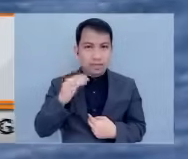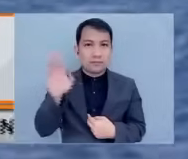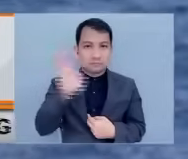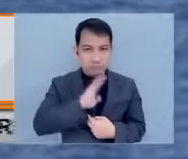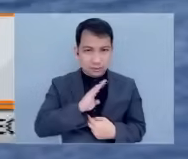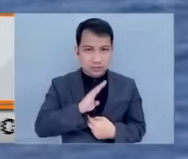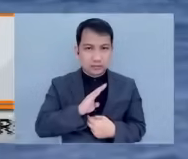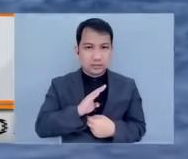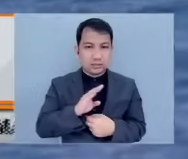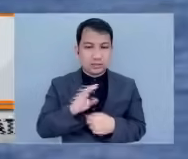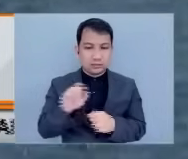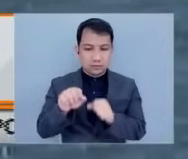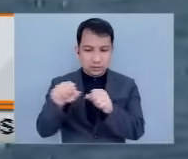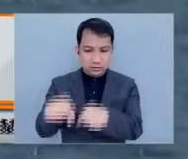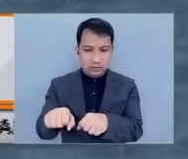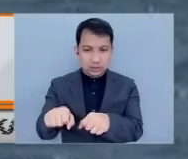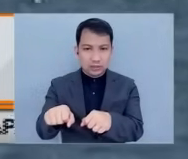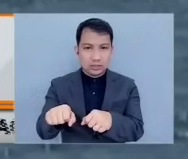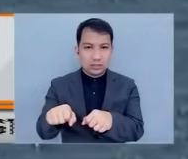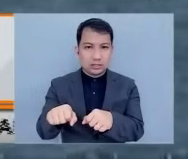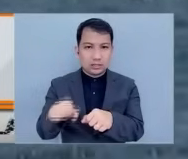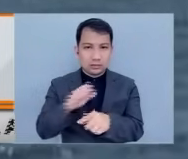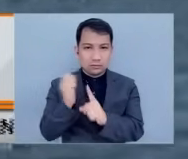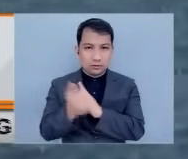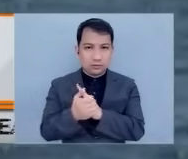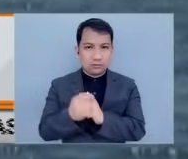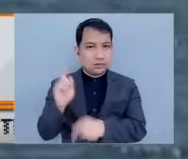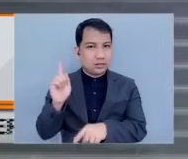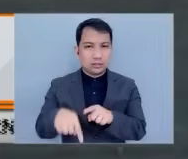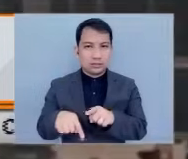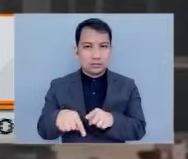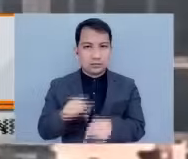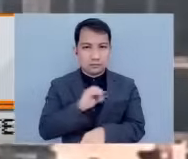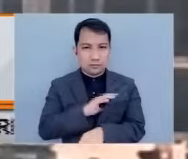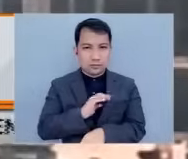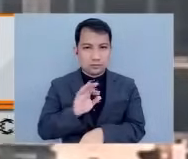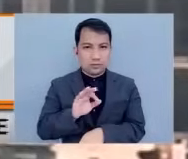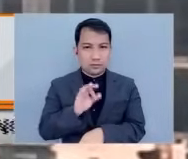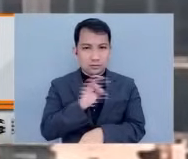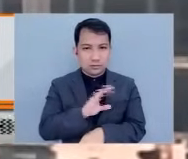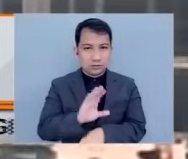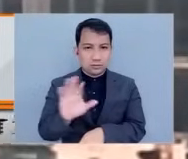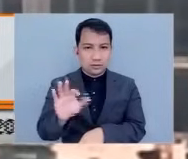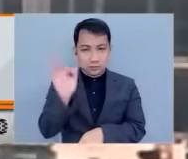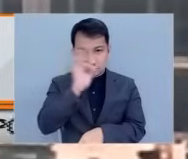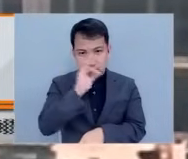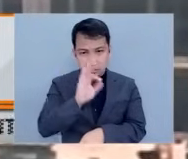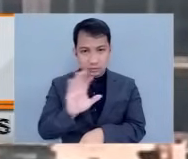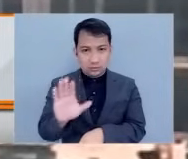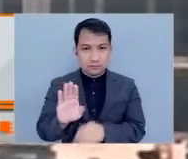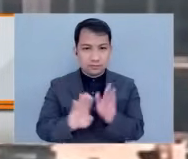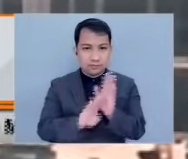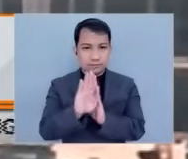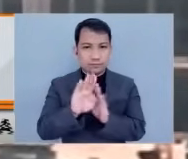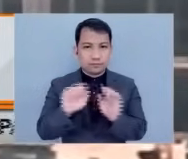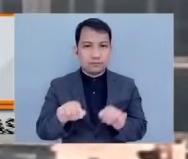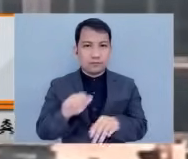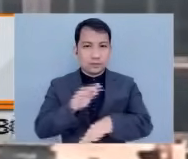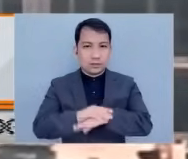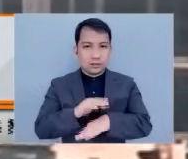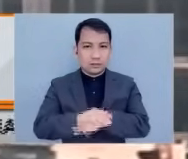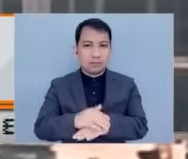environment at hindi ito mapakinabangan ng mga Pilipino. We are alarmed by this development na nangyayaring